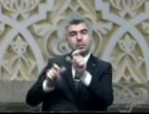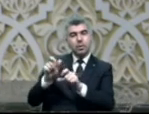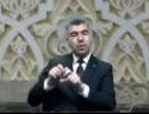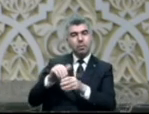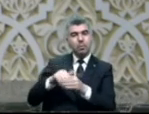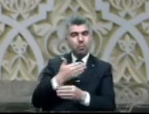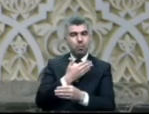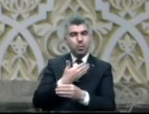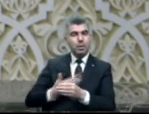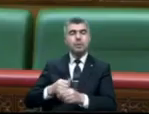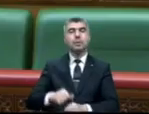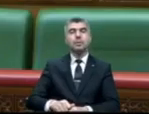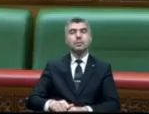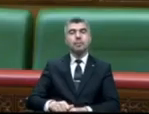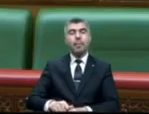المستشارون المحترمون.